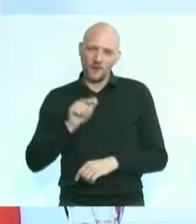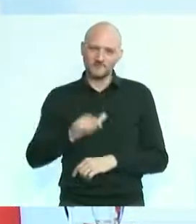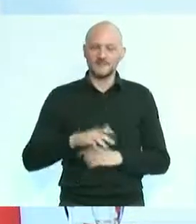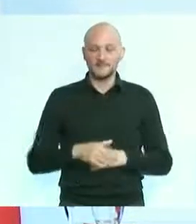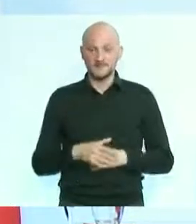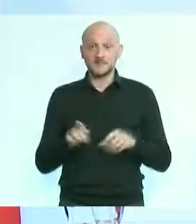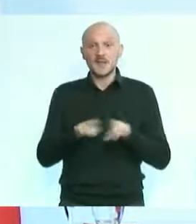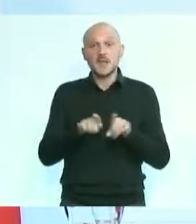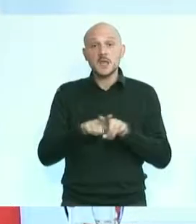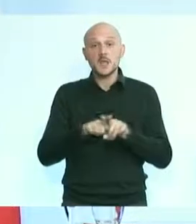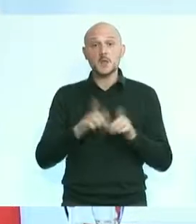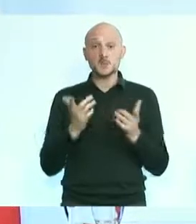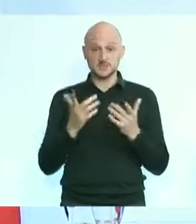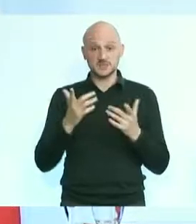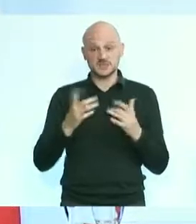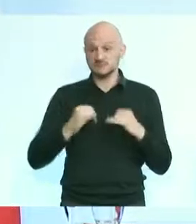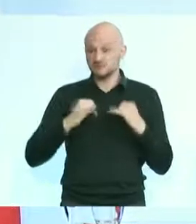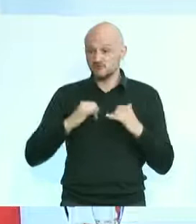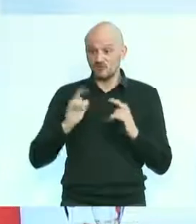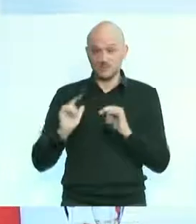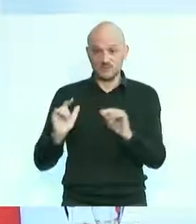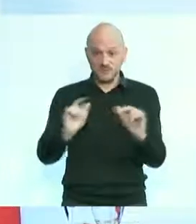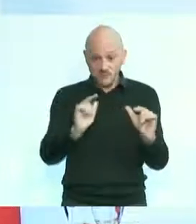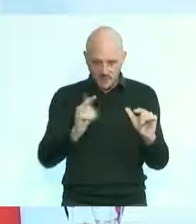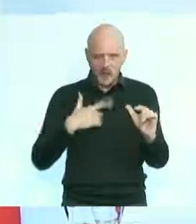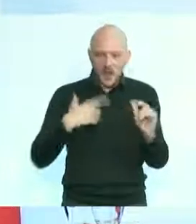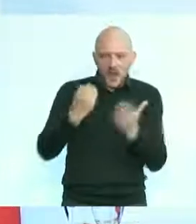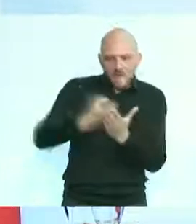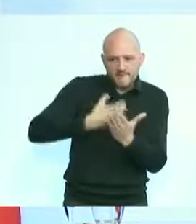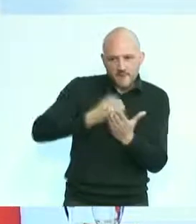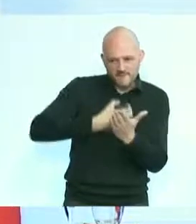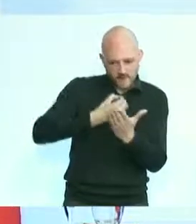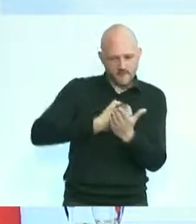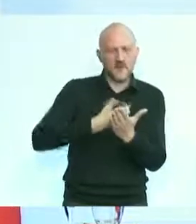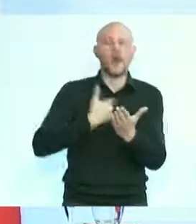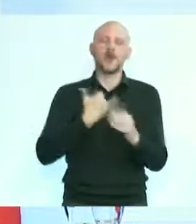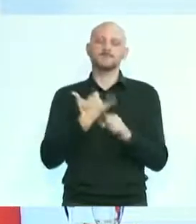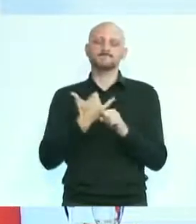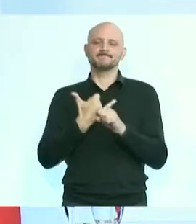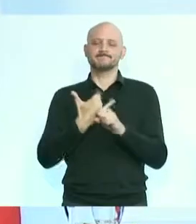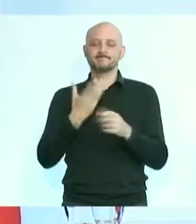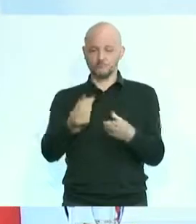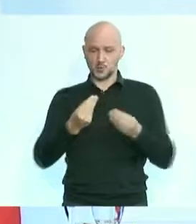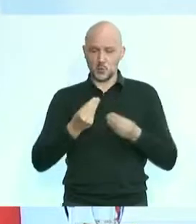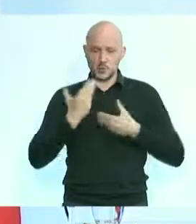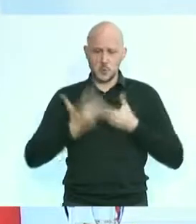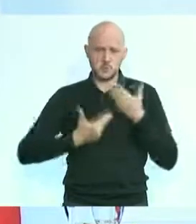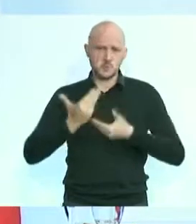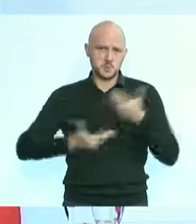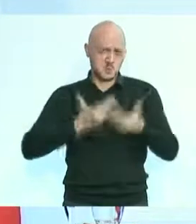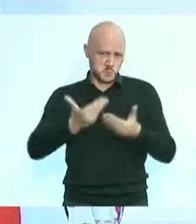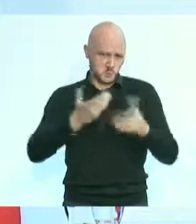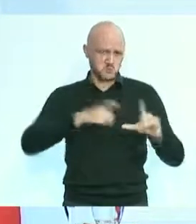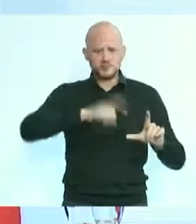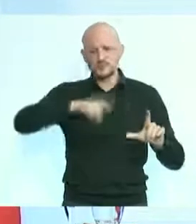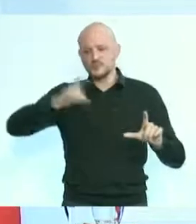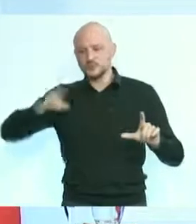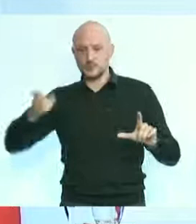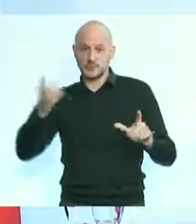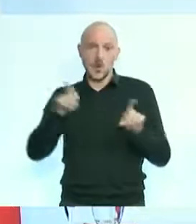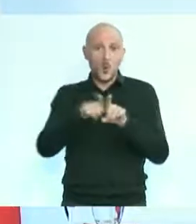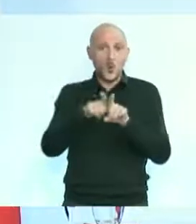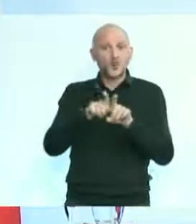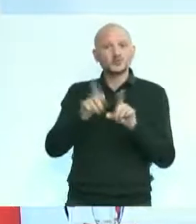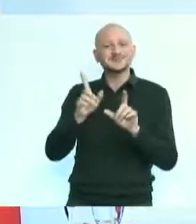aussi déjà chaque année des données et pourront contribuer dans leur mission à aussi collecter des données sur accès libre. Donc on